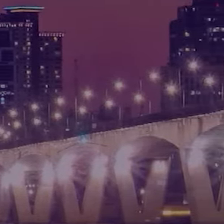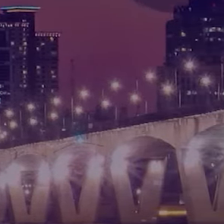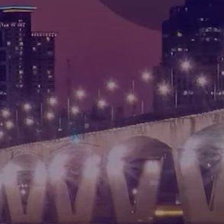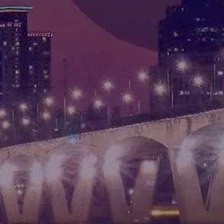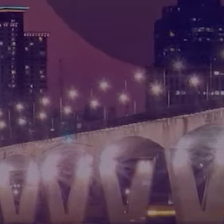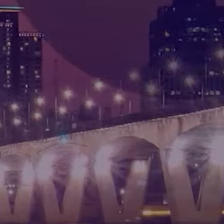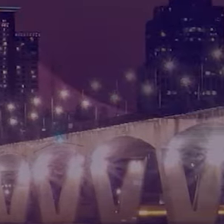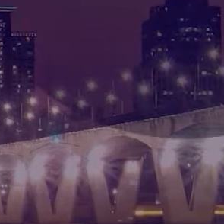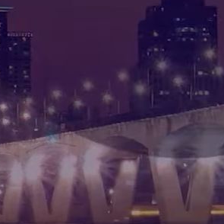말했습니다